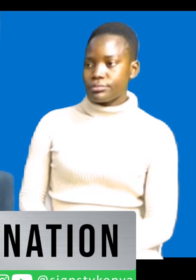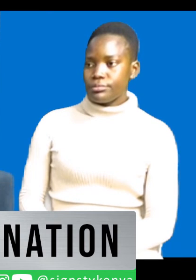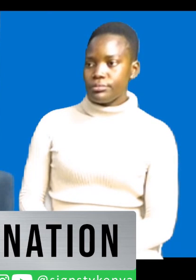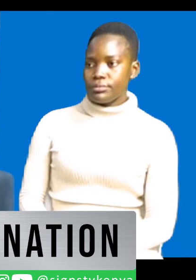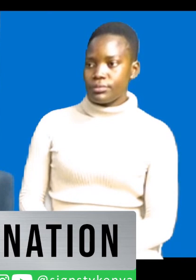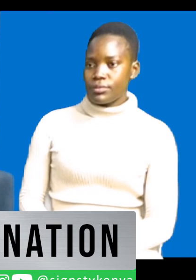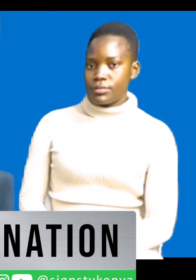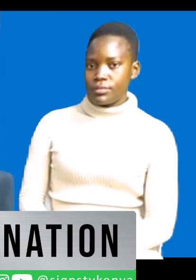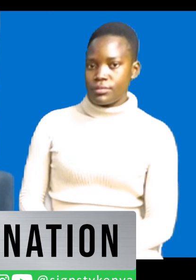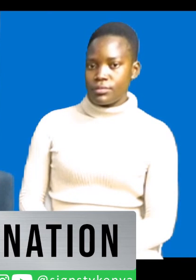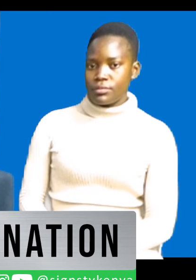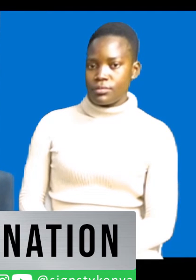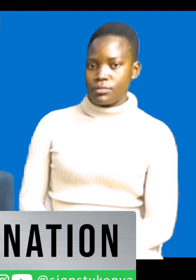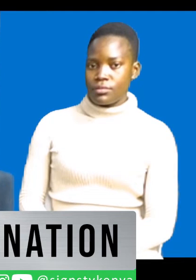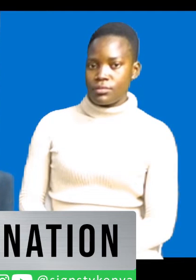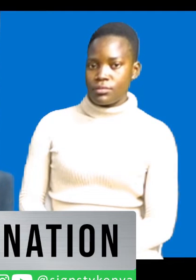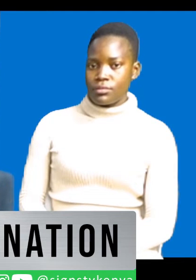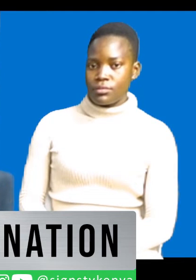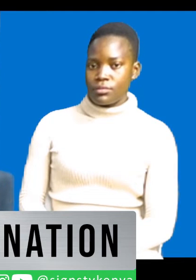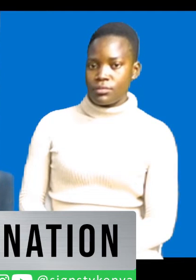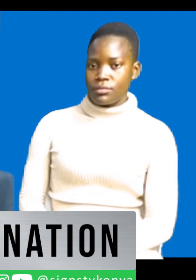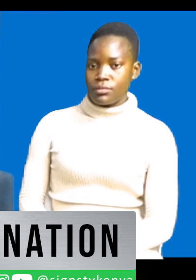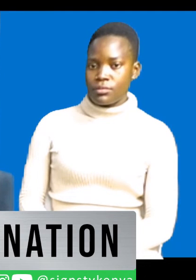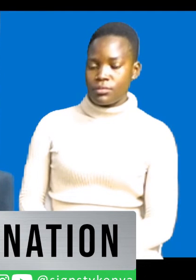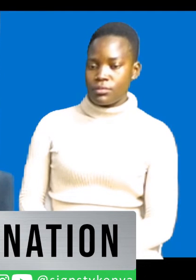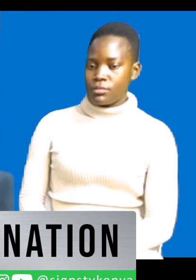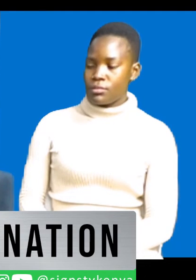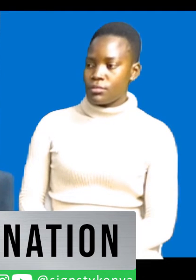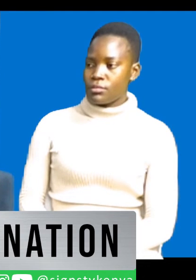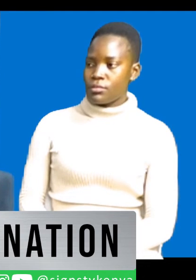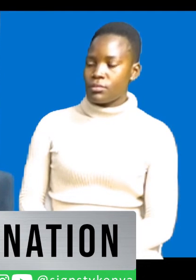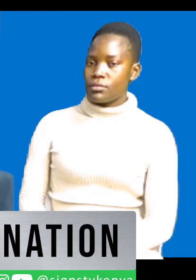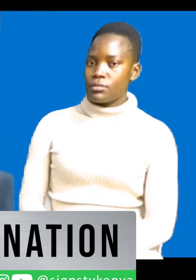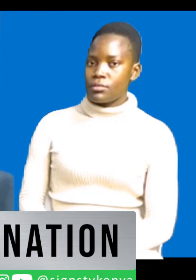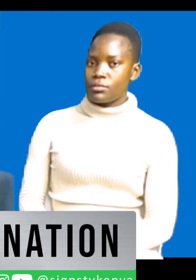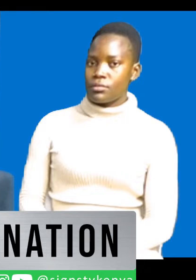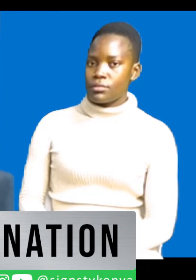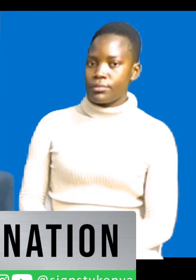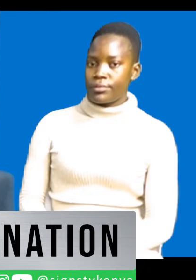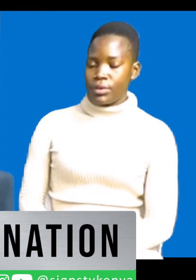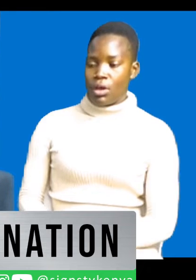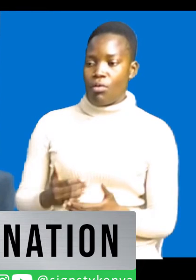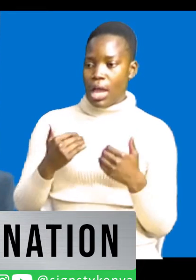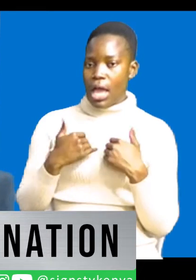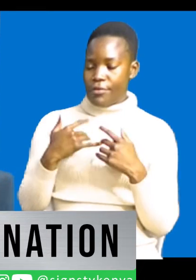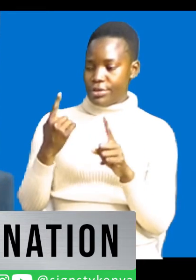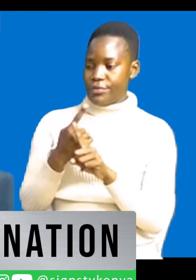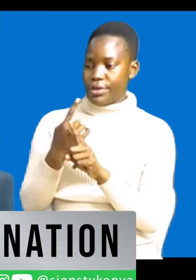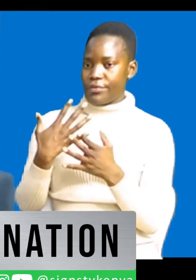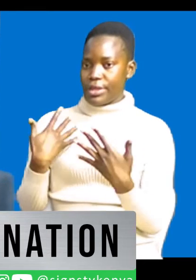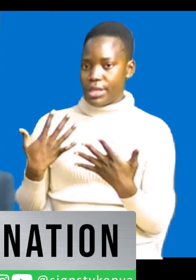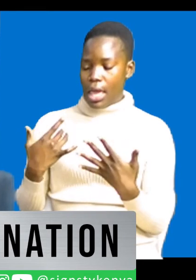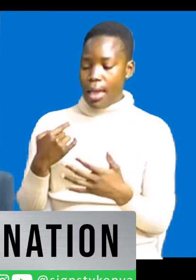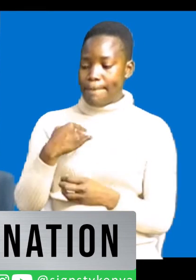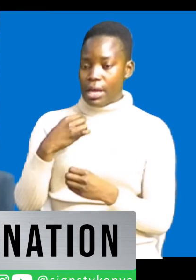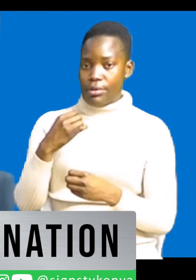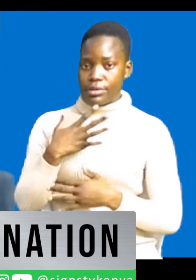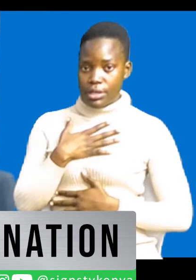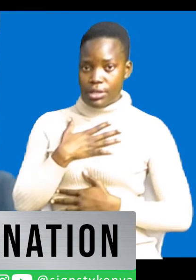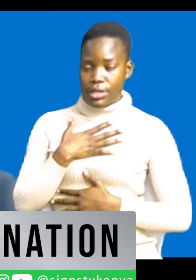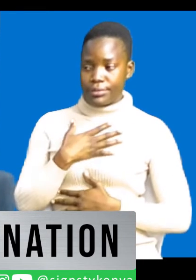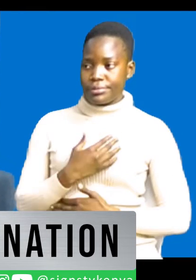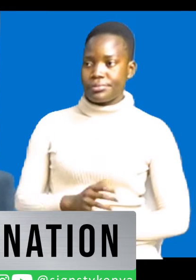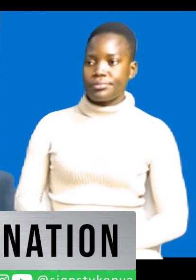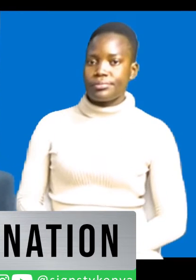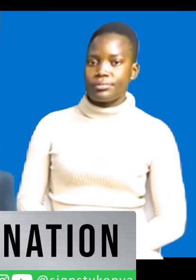20 billion cost for something that process kuna mambo kadhaa hapo. Kwa katiba yetu